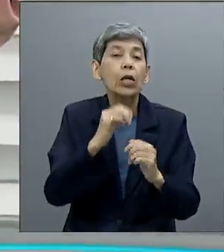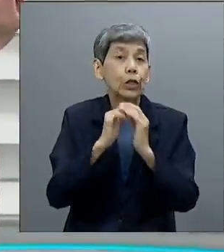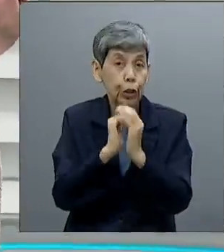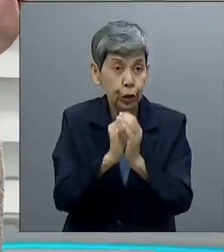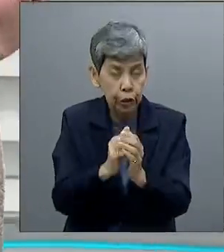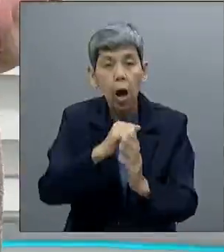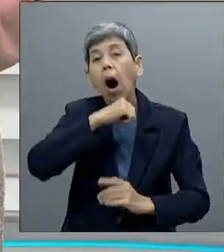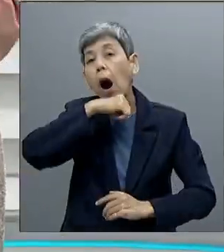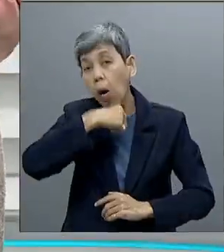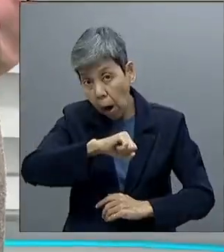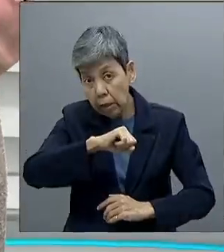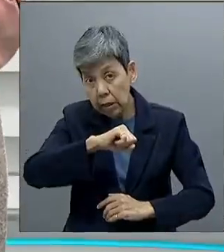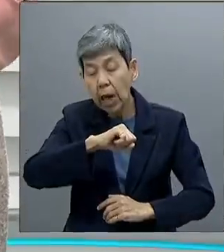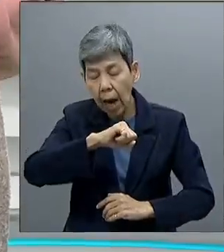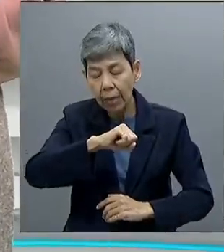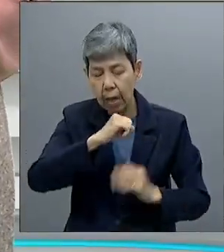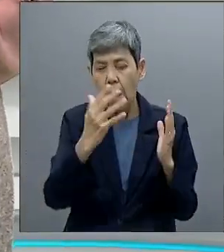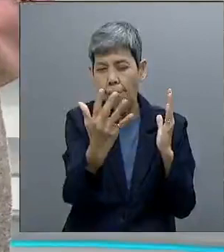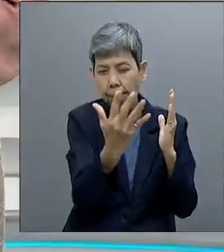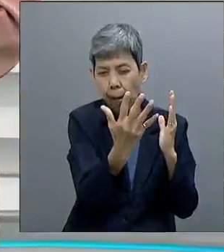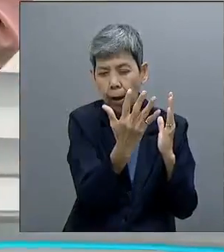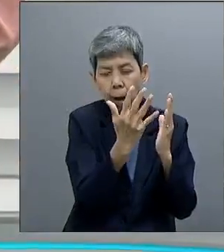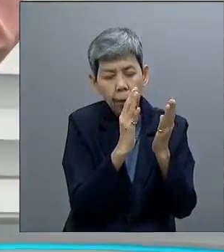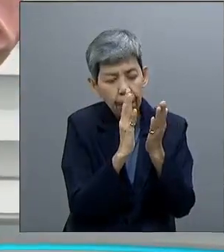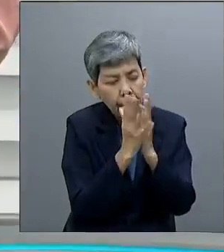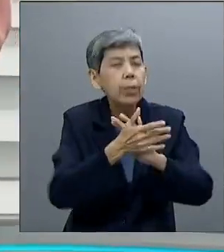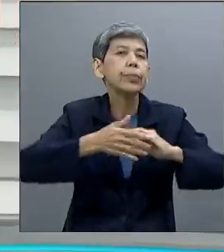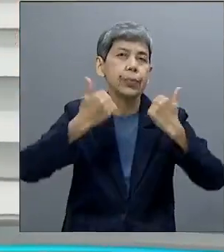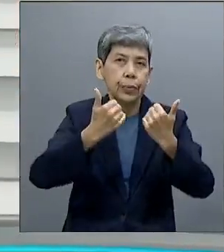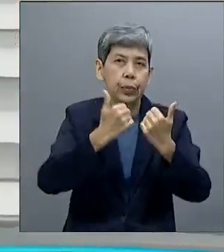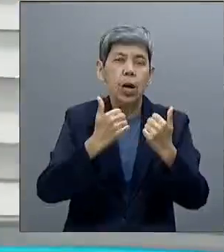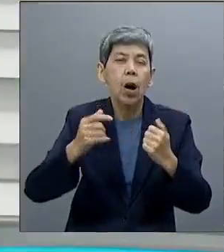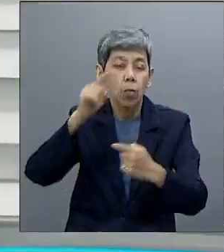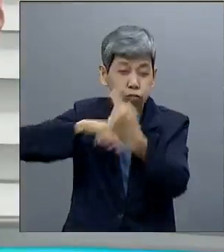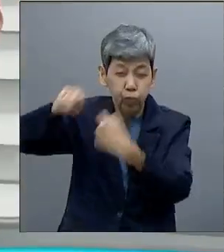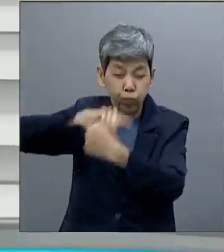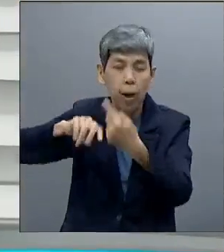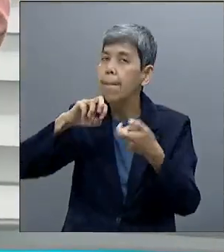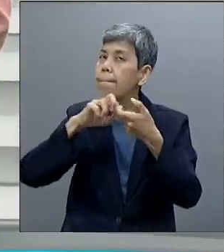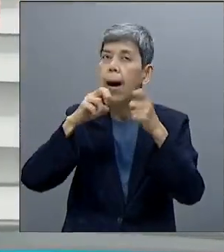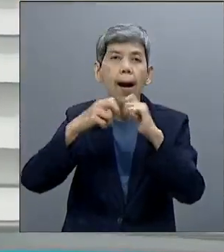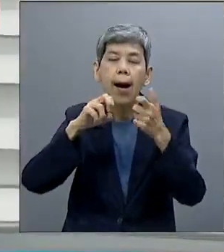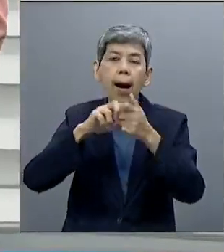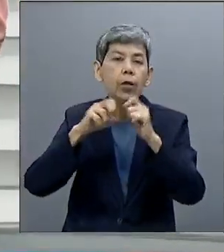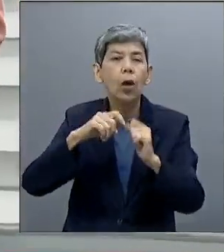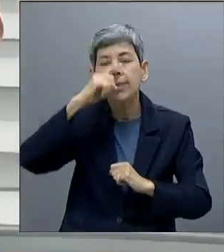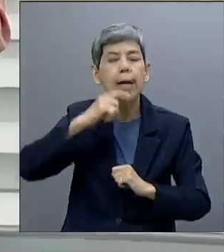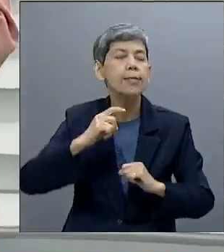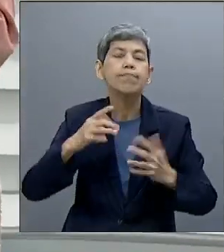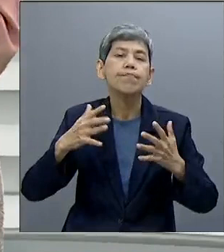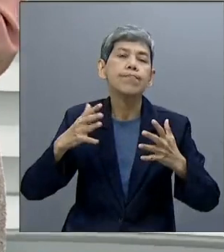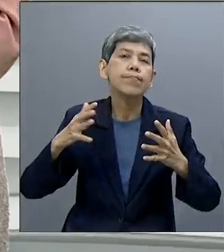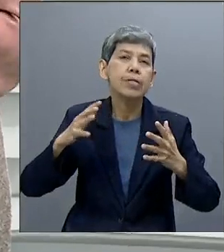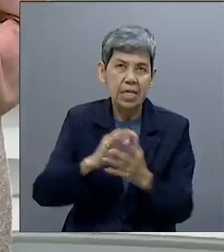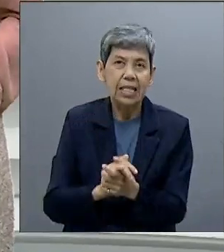ไต้หวันภายในวันนี้นะคะพายุนั้นก็จะอ่อนกำลังลงค่ะโดยที่พายุลูกนี้ไม่ส่งผลกระทบโดยตรงต่อสภาพอากาศของไทยนะคะ